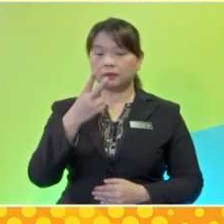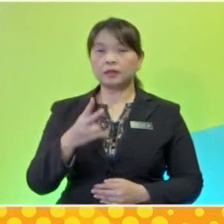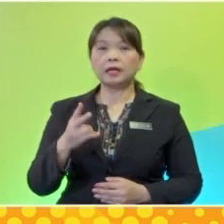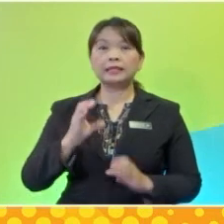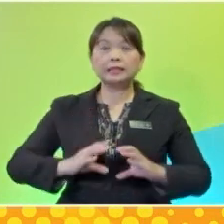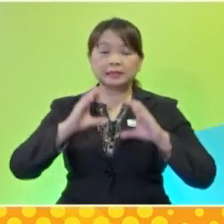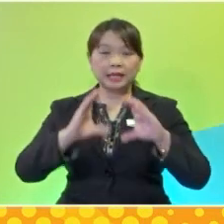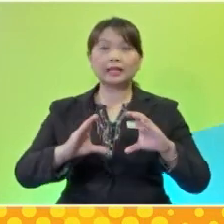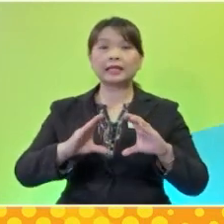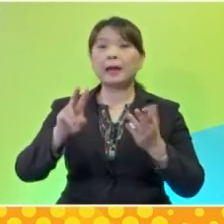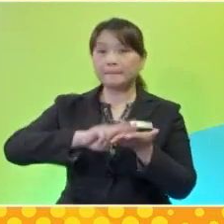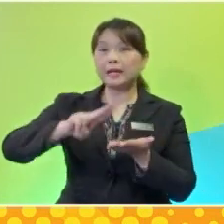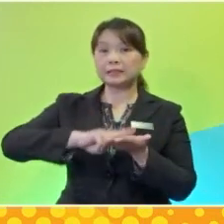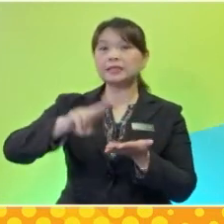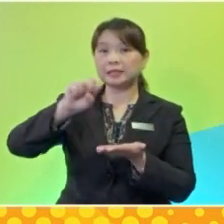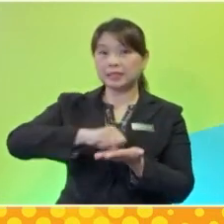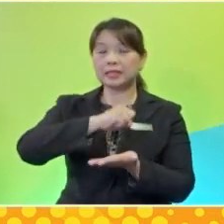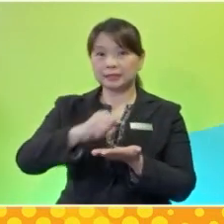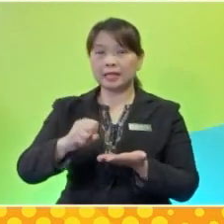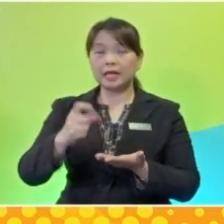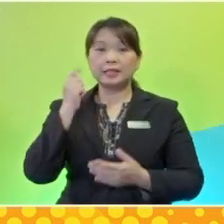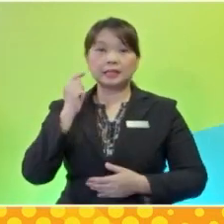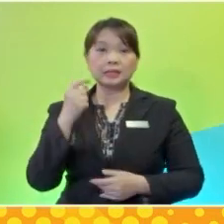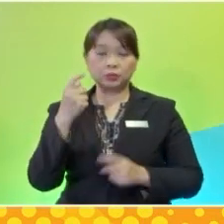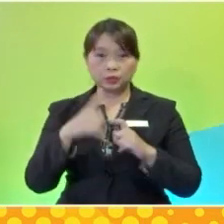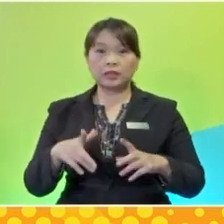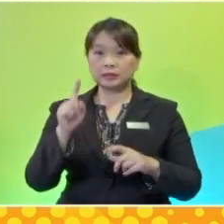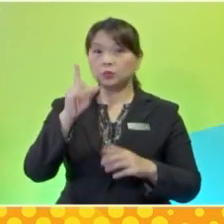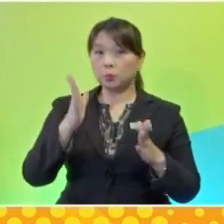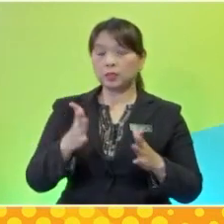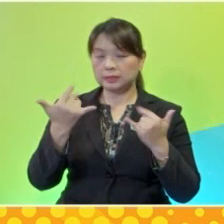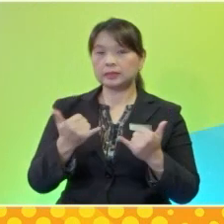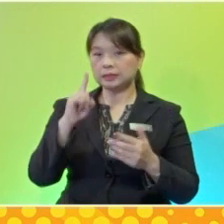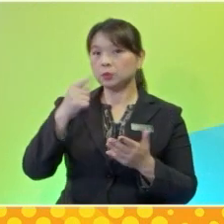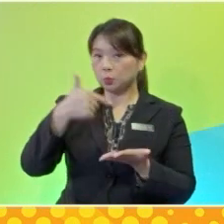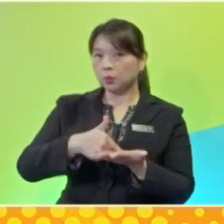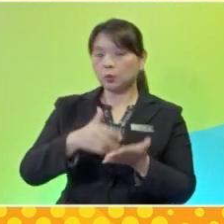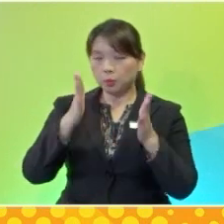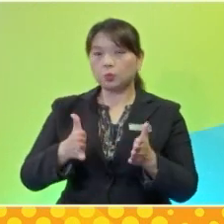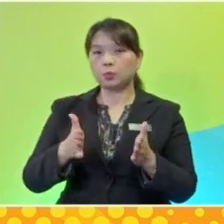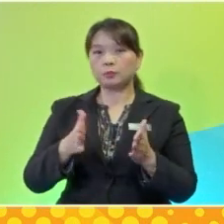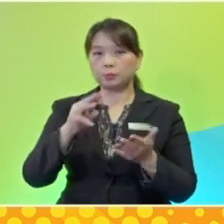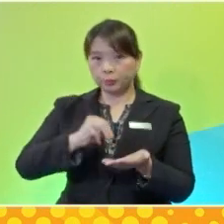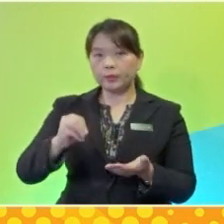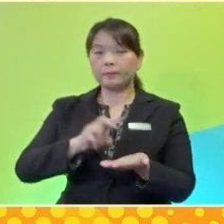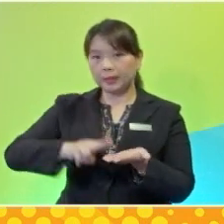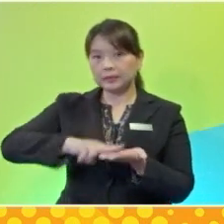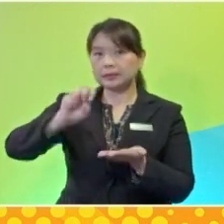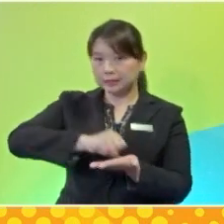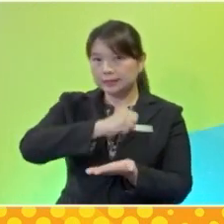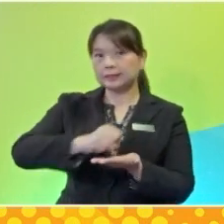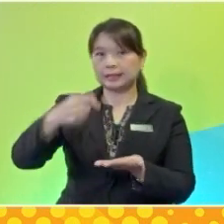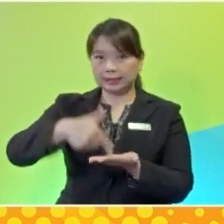攀援的凌霄花，借你的高枝炫耀自己。我如果爱